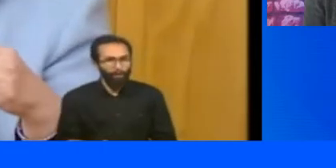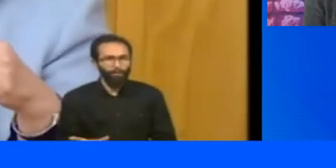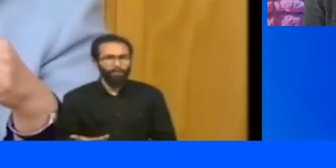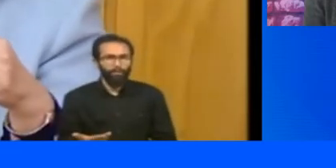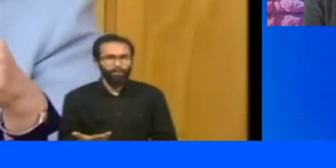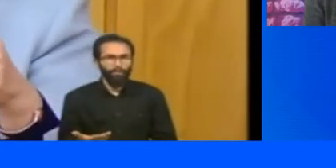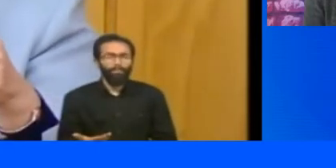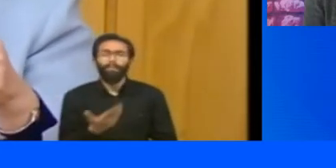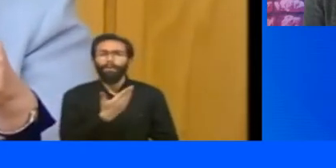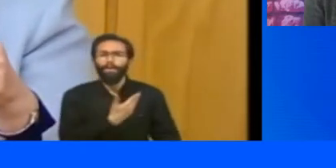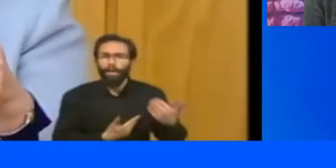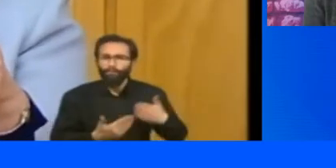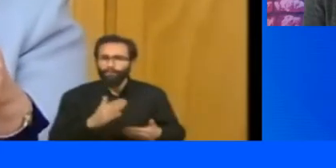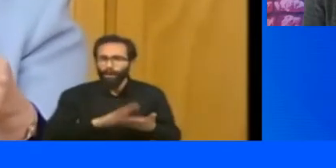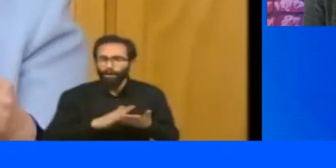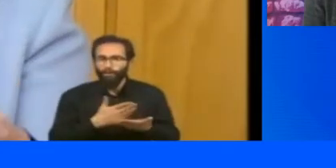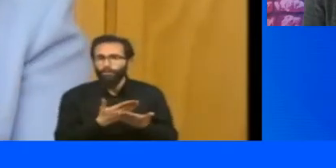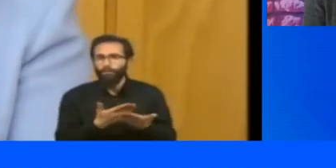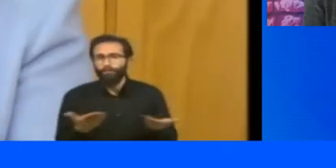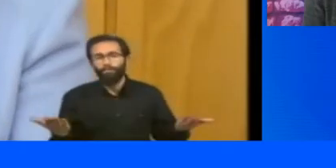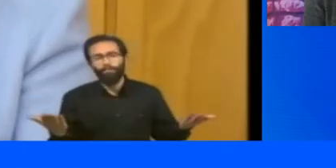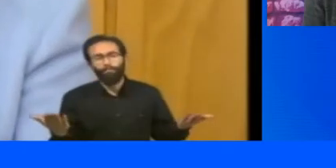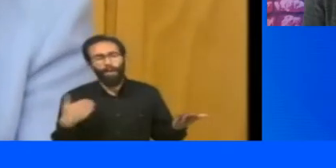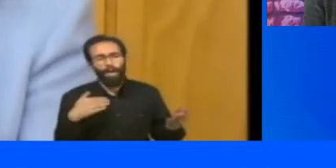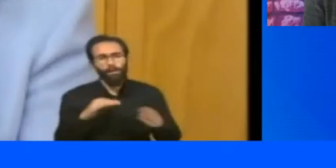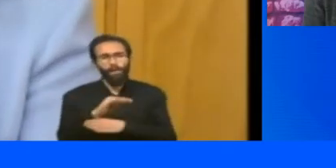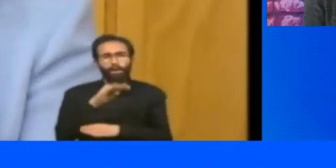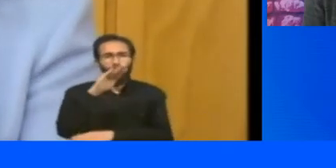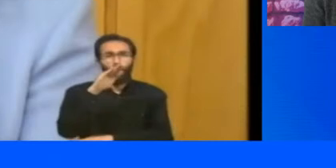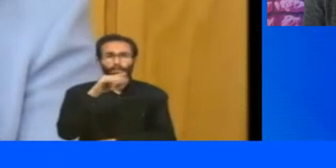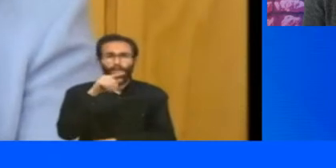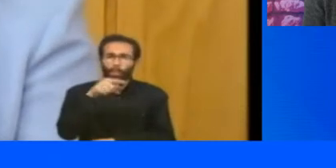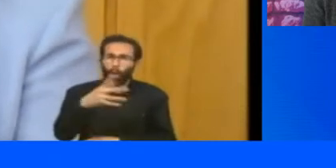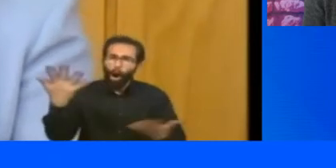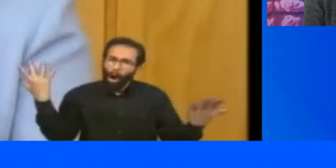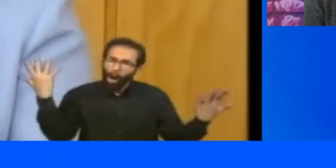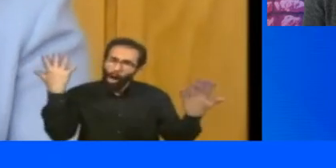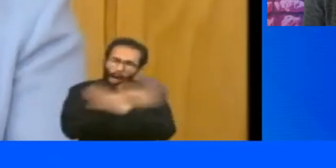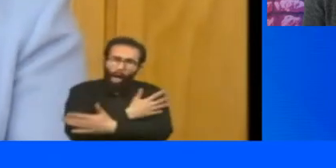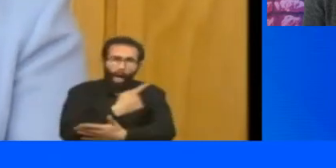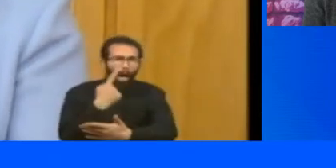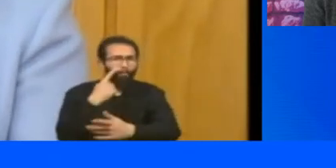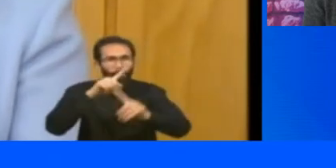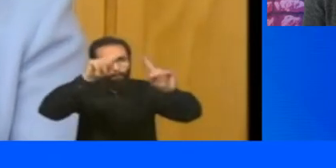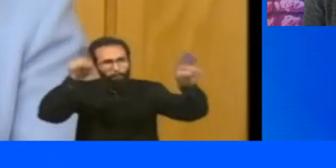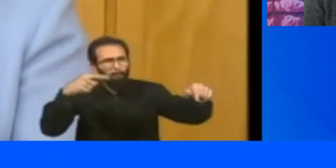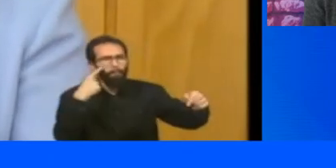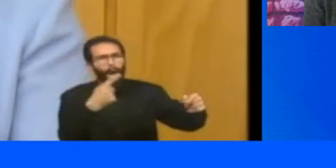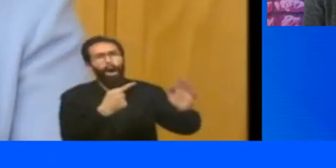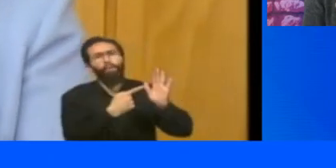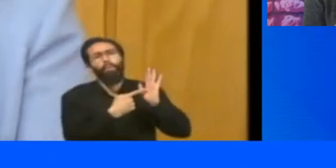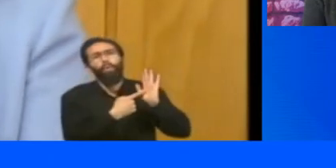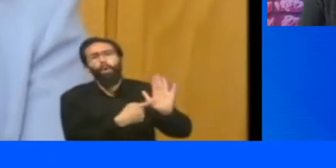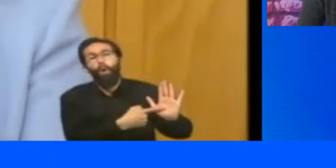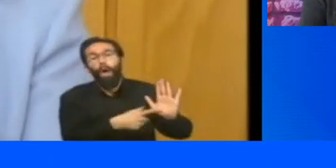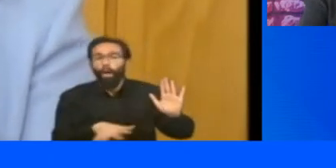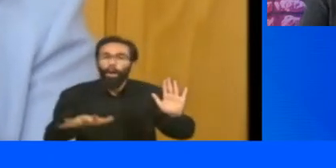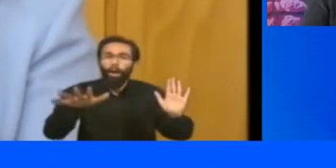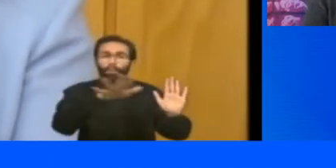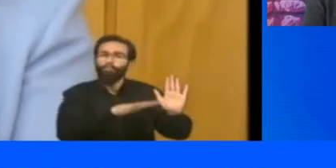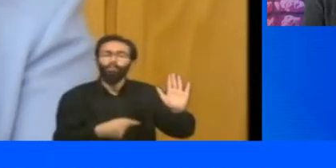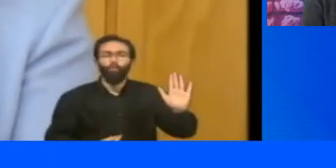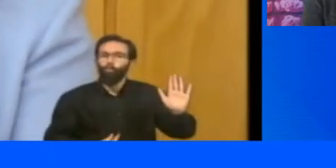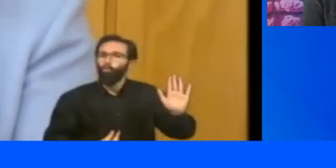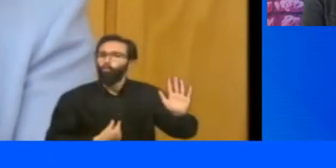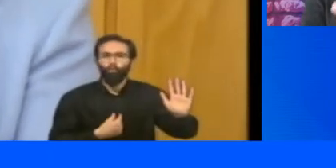Sevgili arkadaşlarım, yaşadığımız tüm bu karanlık tabloya bakarak hiç kimse asla